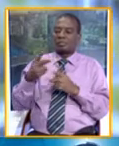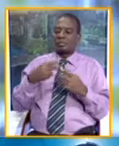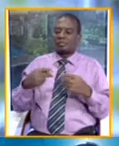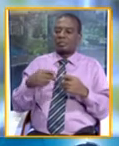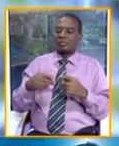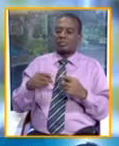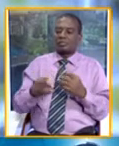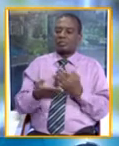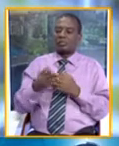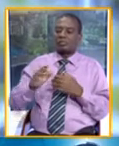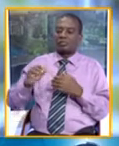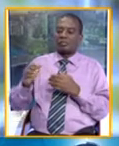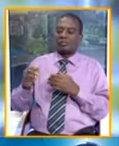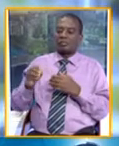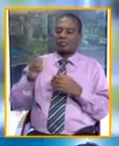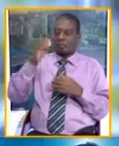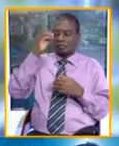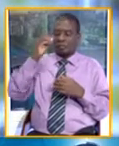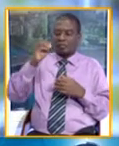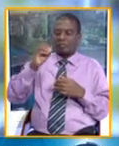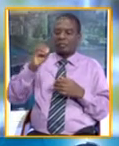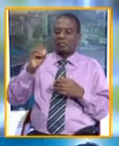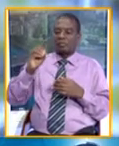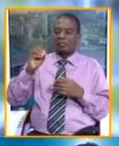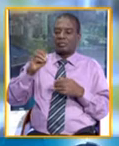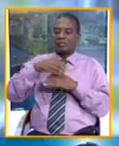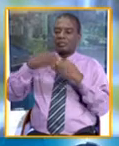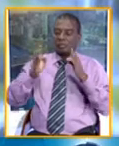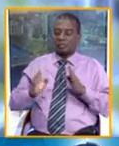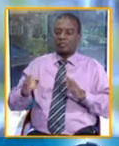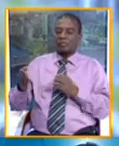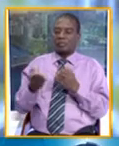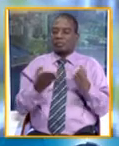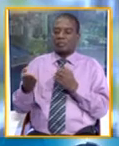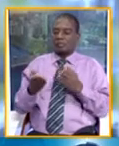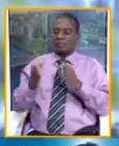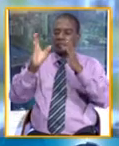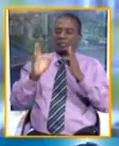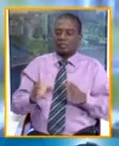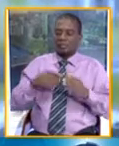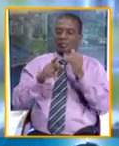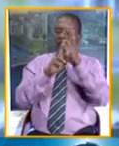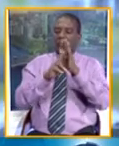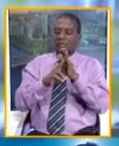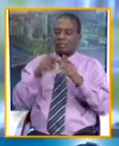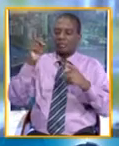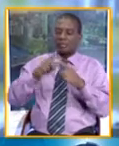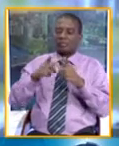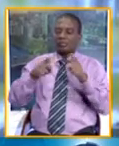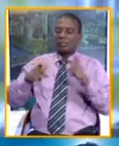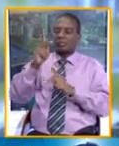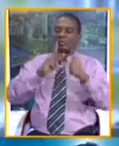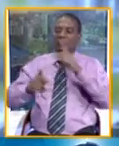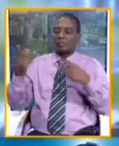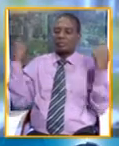par l'Office du service civique et le Fonds des Nations Unies pour l'enfance, a été présenté il y a quelques jours au grand public